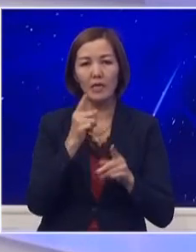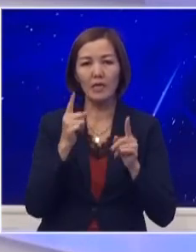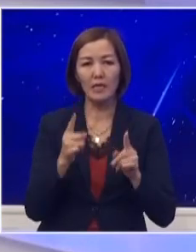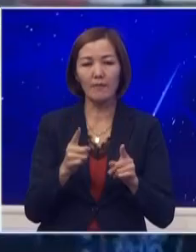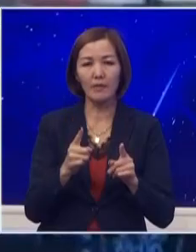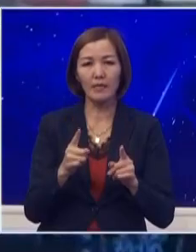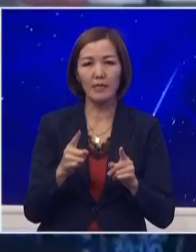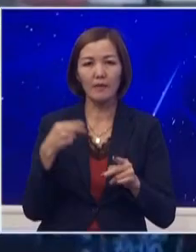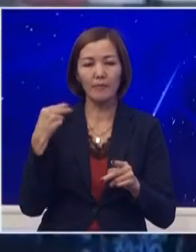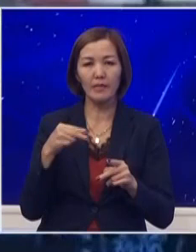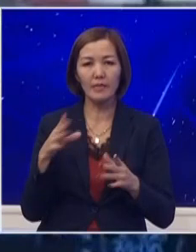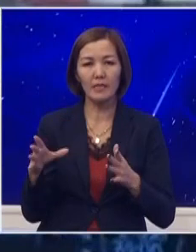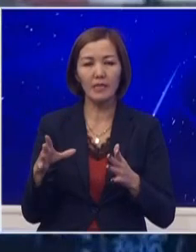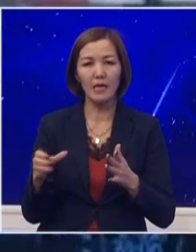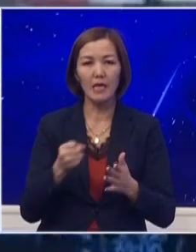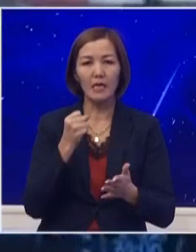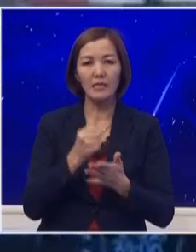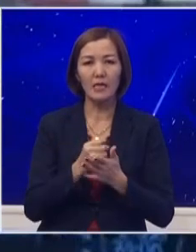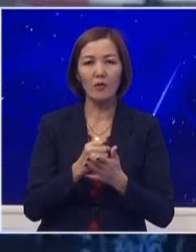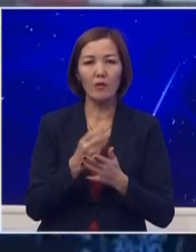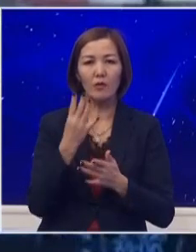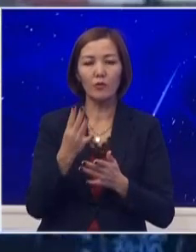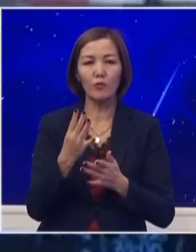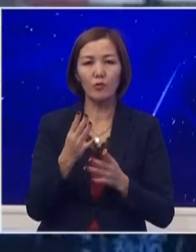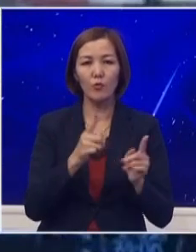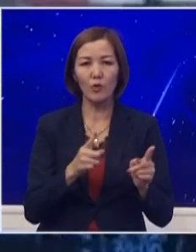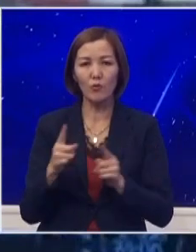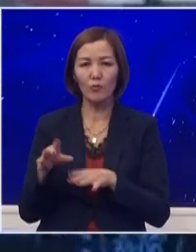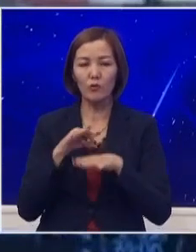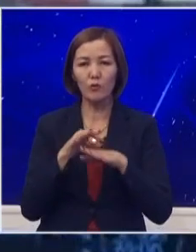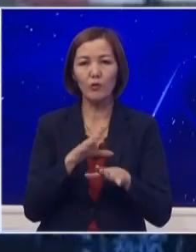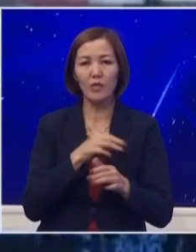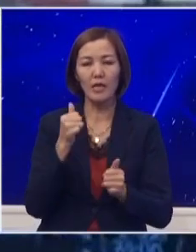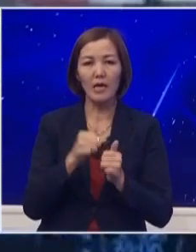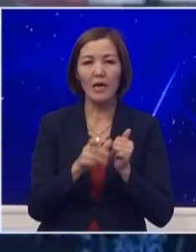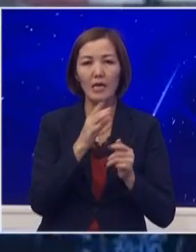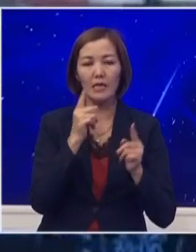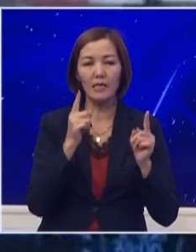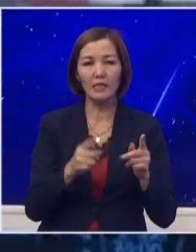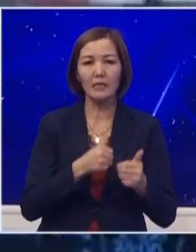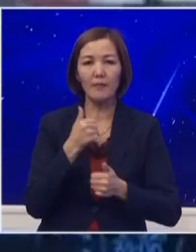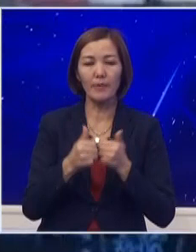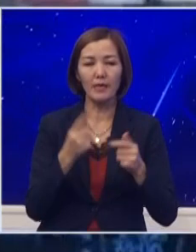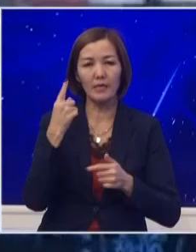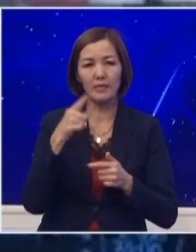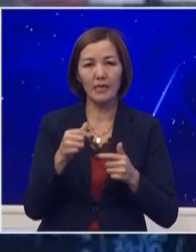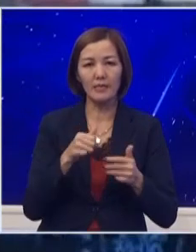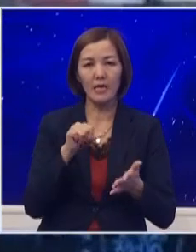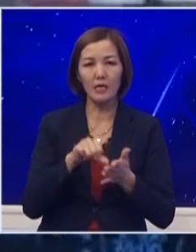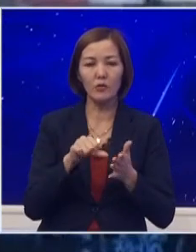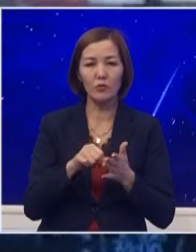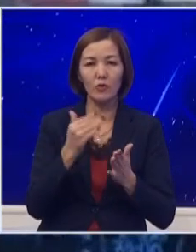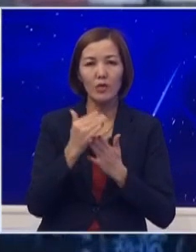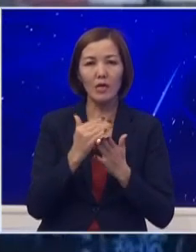президентке кандидаттың сайлау алдағы пікірсайысы 4 раунд бойынша ұйымдастырылады. Әр кезеңде пікірсайысқа қатысушылар өздерінің сайлау